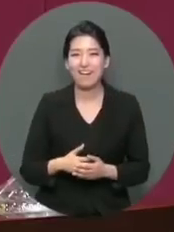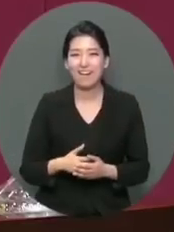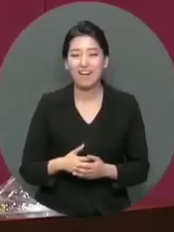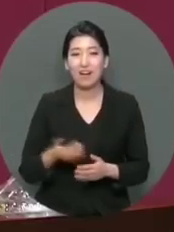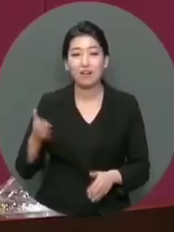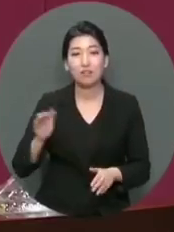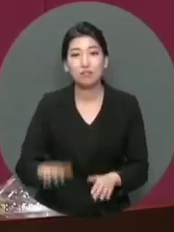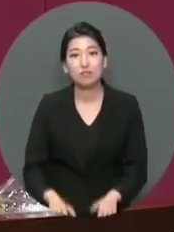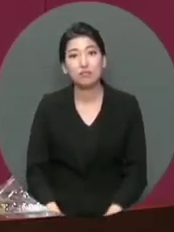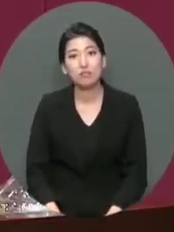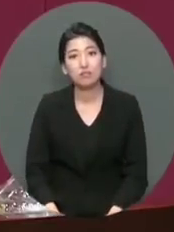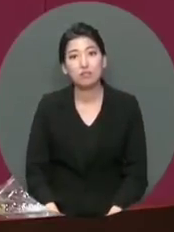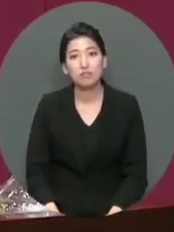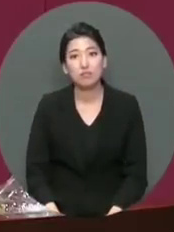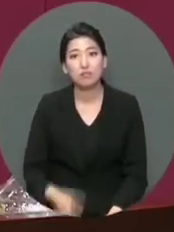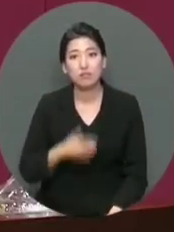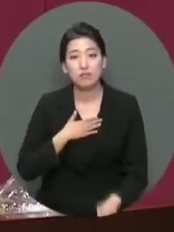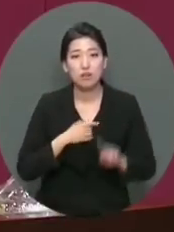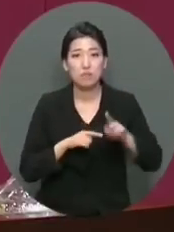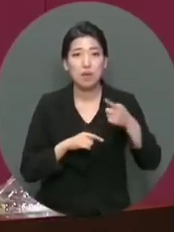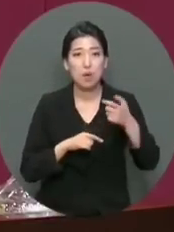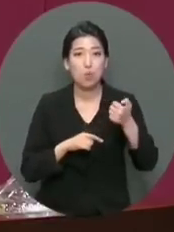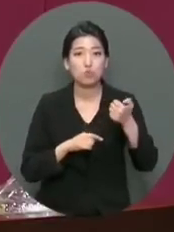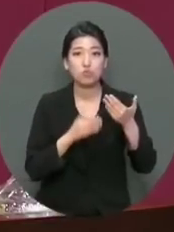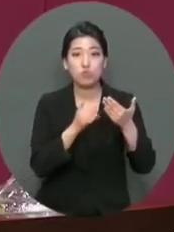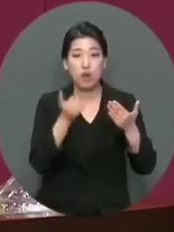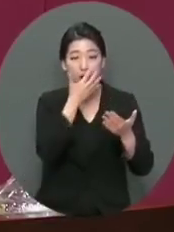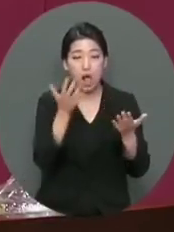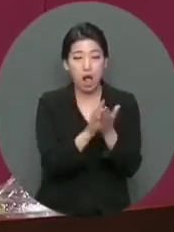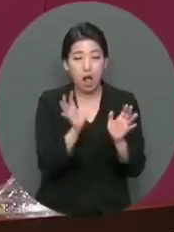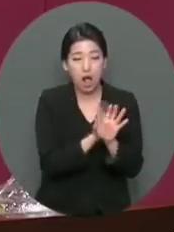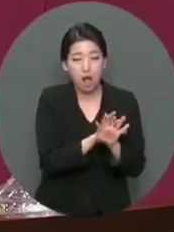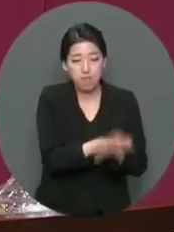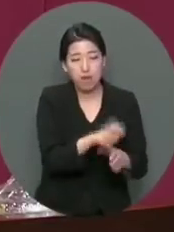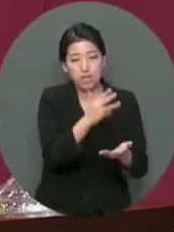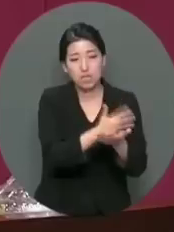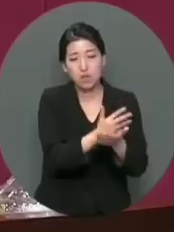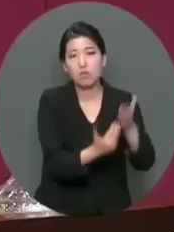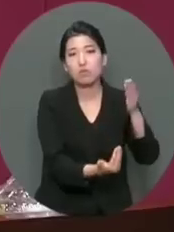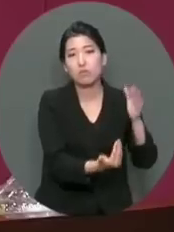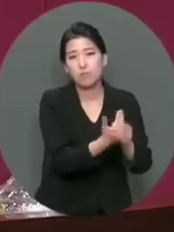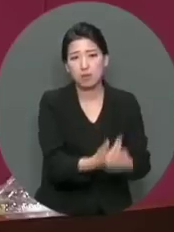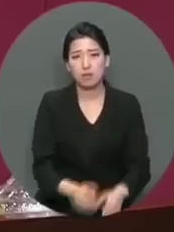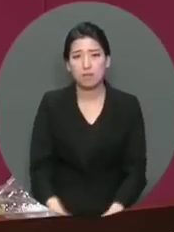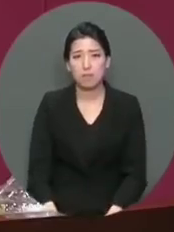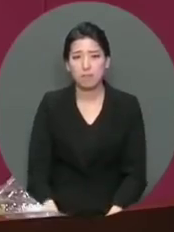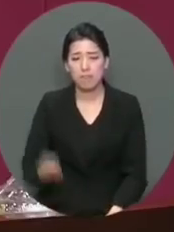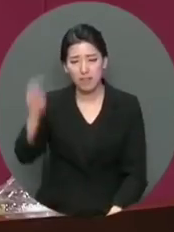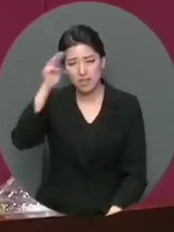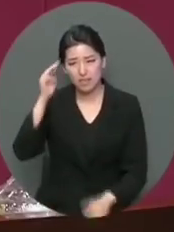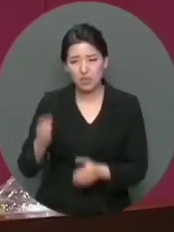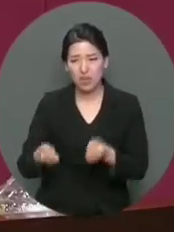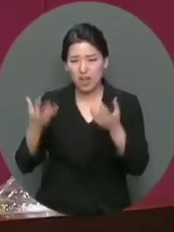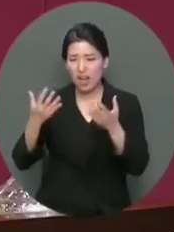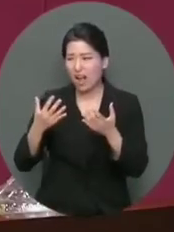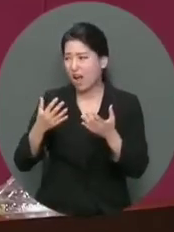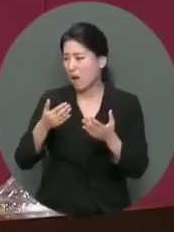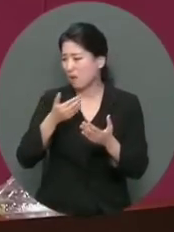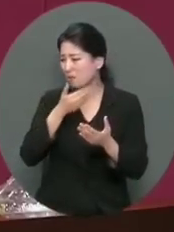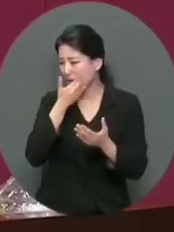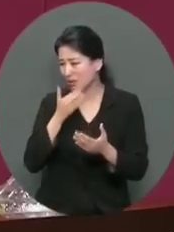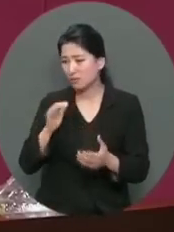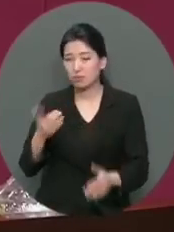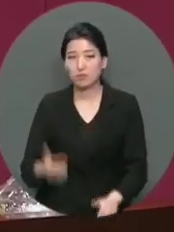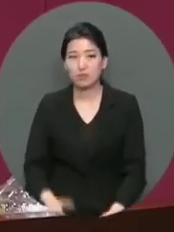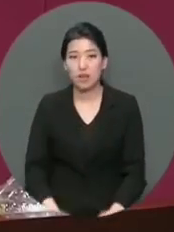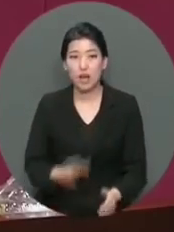압사로 희생되고 흉기 난동이 창궐하고 잼버리 축제는 세계적 망신거리가 되었습니다. 사고만